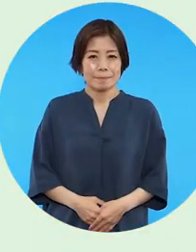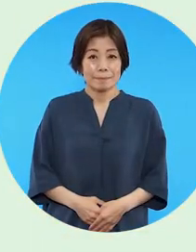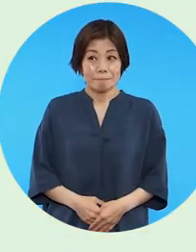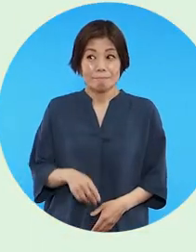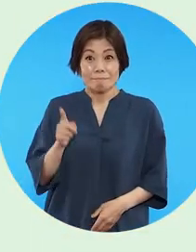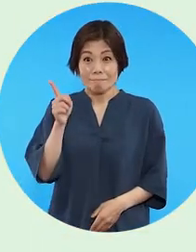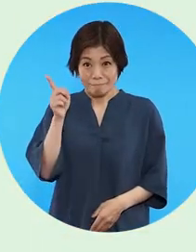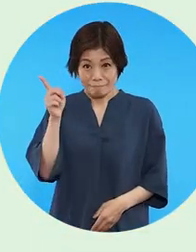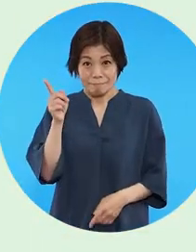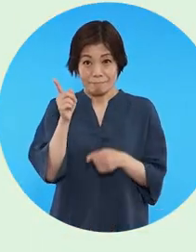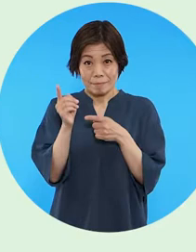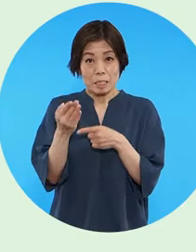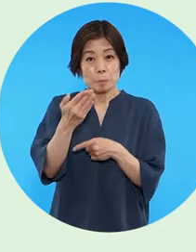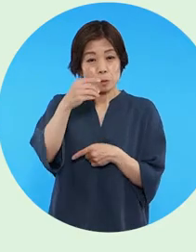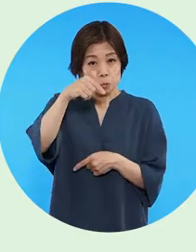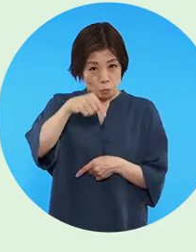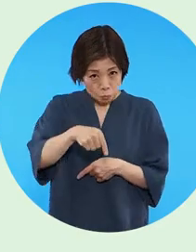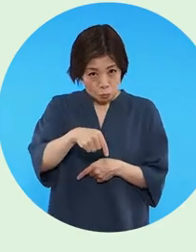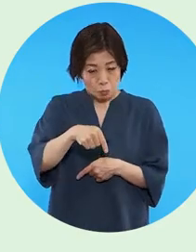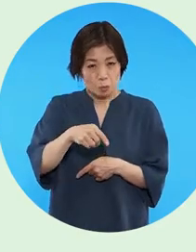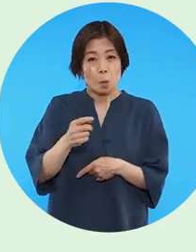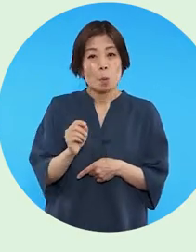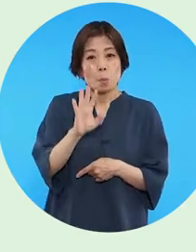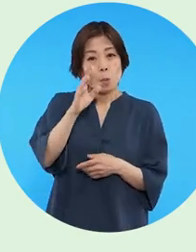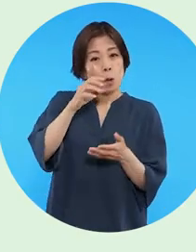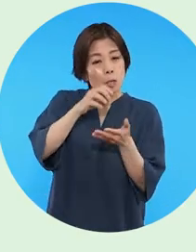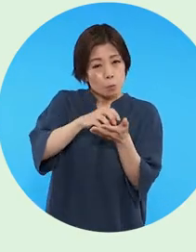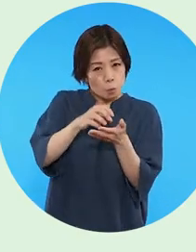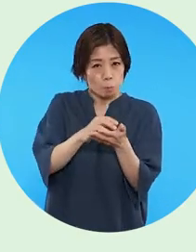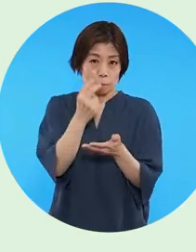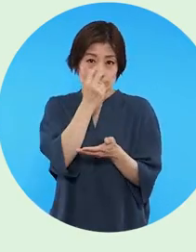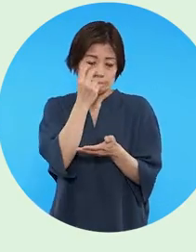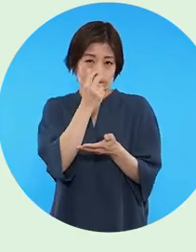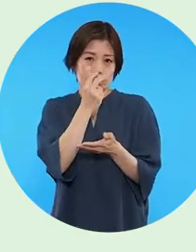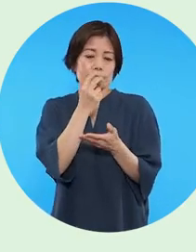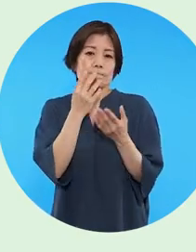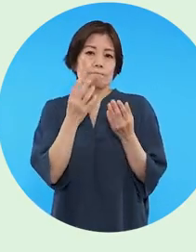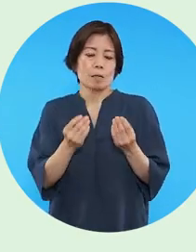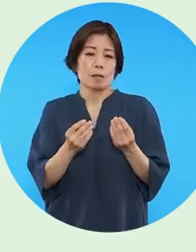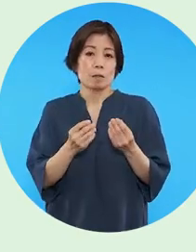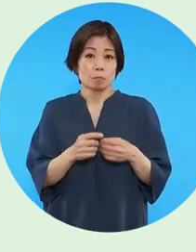こちらは区内で行われた可燃ごみを調査したグラフです。